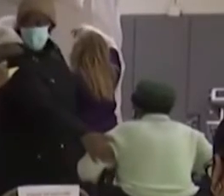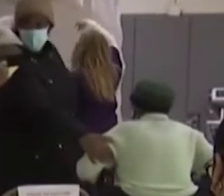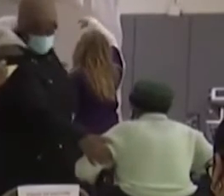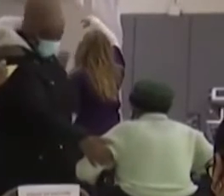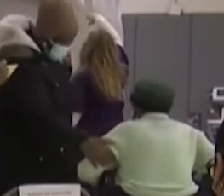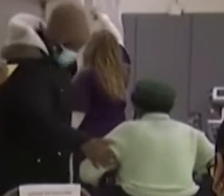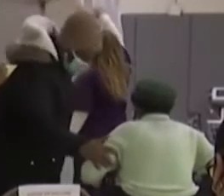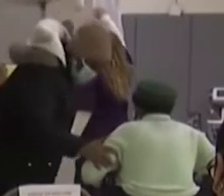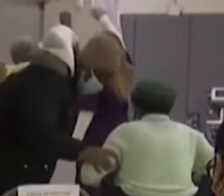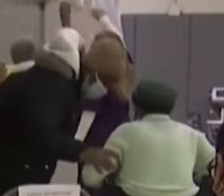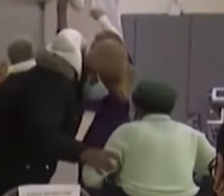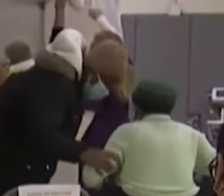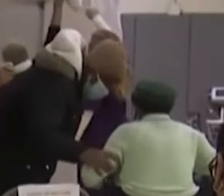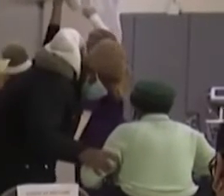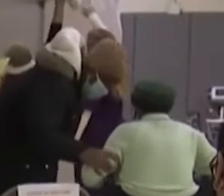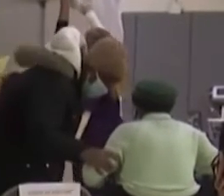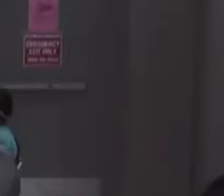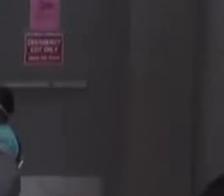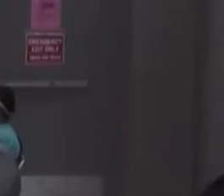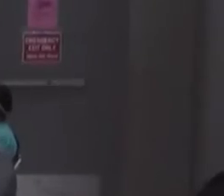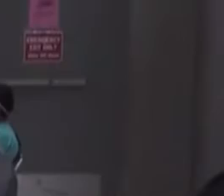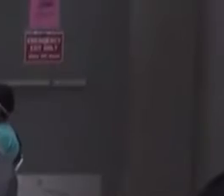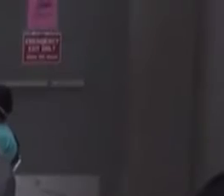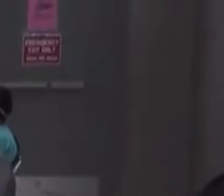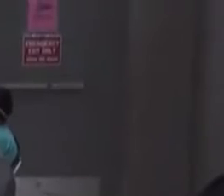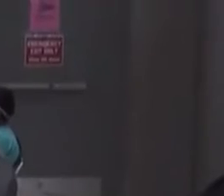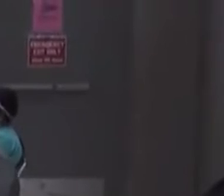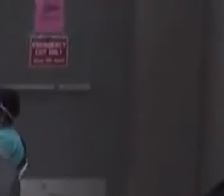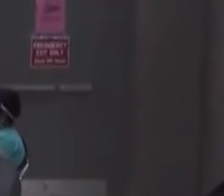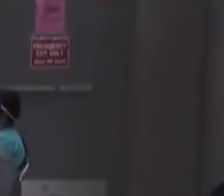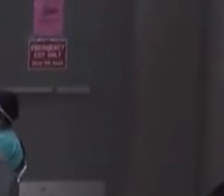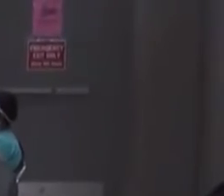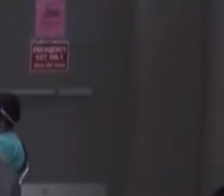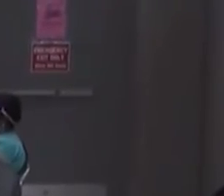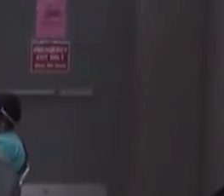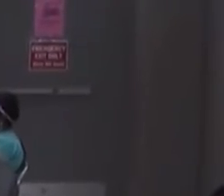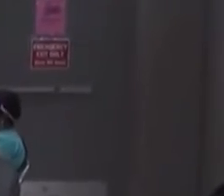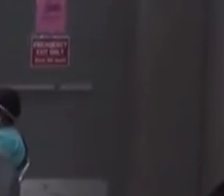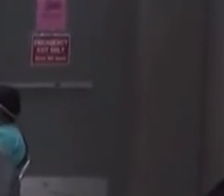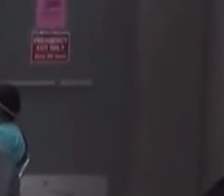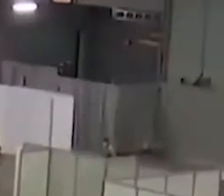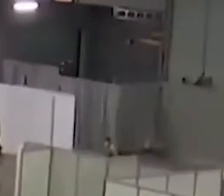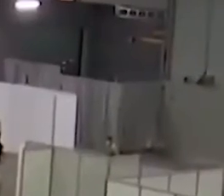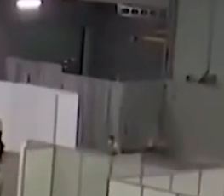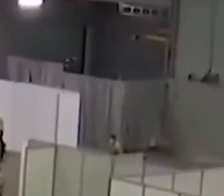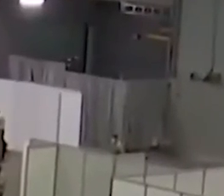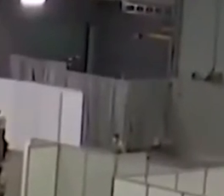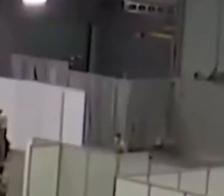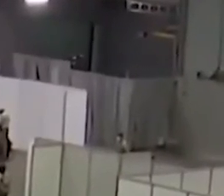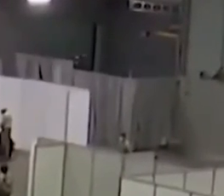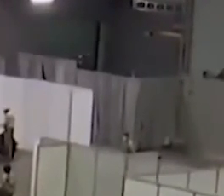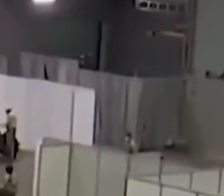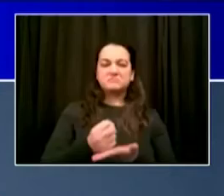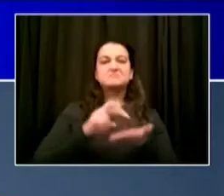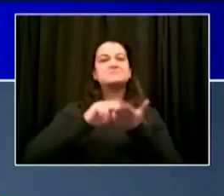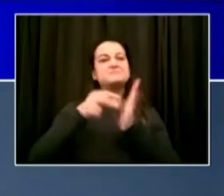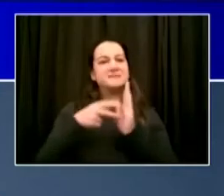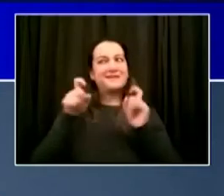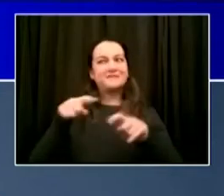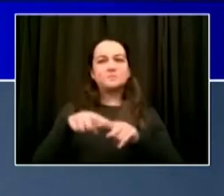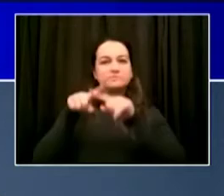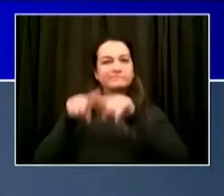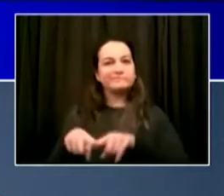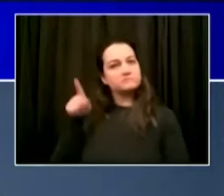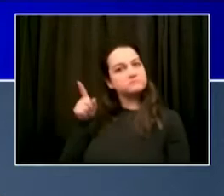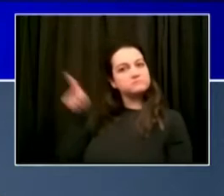밝혔습니다. 앞으로 주당 약17% 많은 백신 공급량이 곧각 주에 도착하게 될 것으로 예상됩니다. 빌